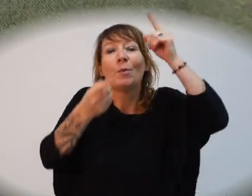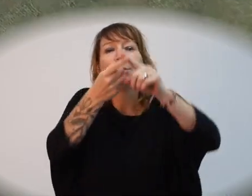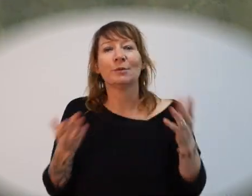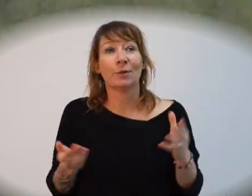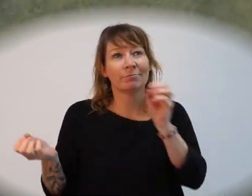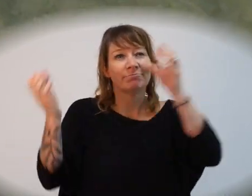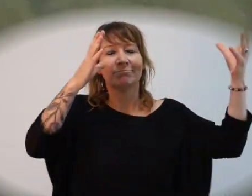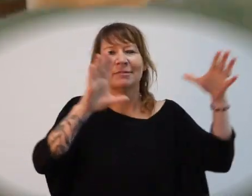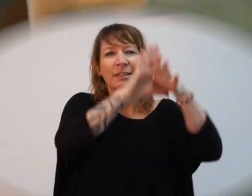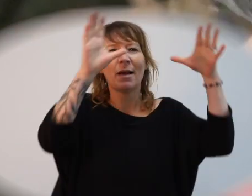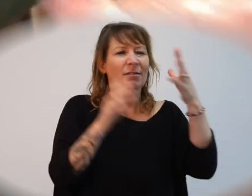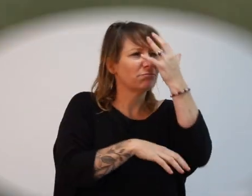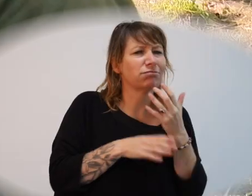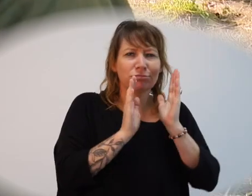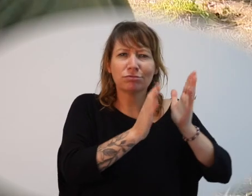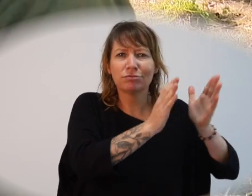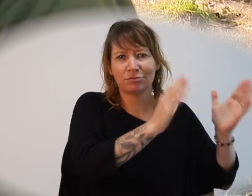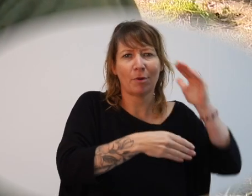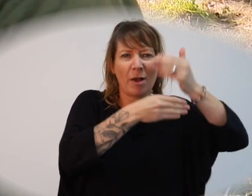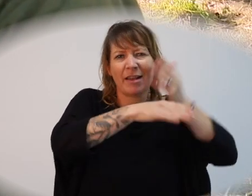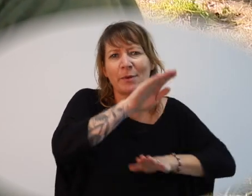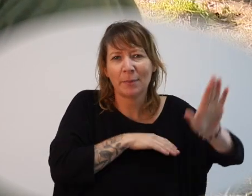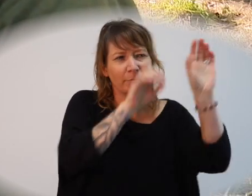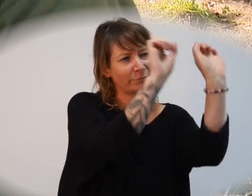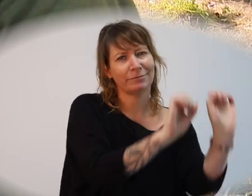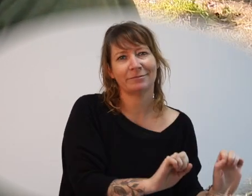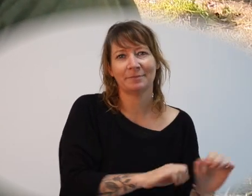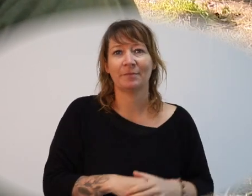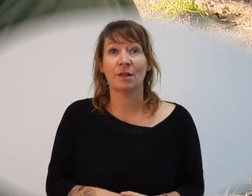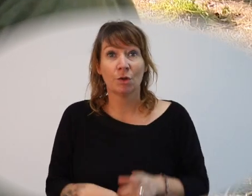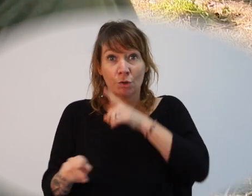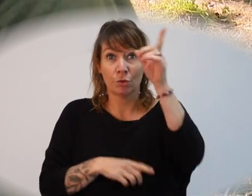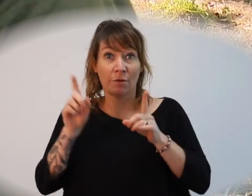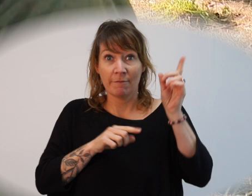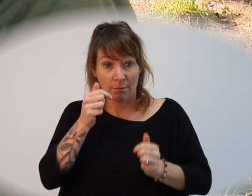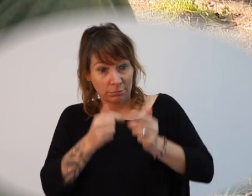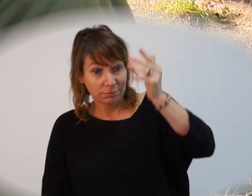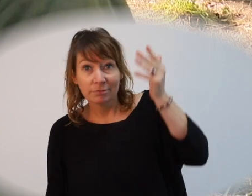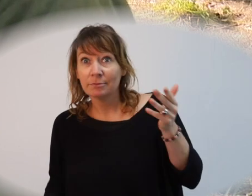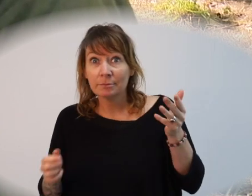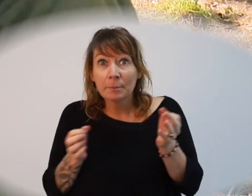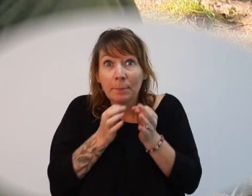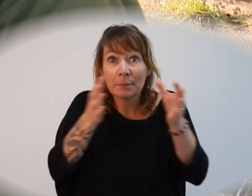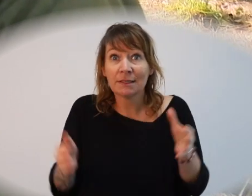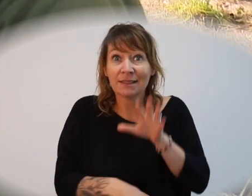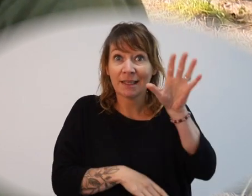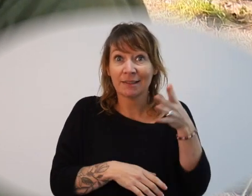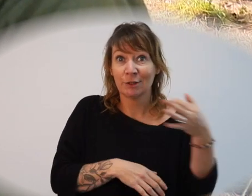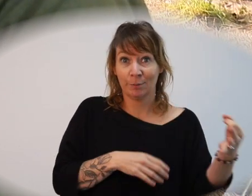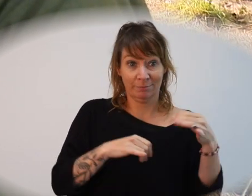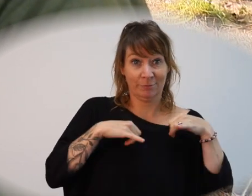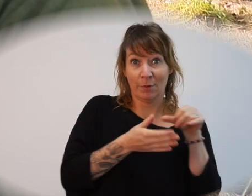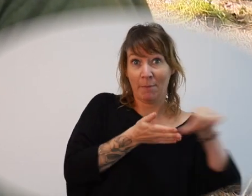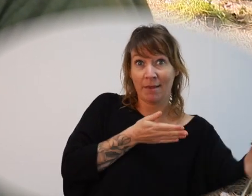du Moyen-Âge. Il y avait tellement de fêtes que les jours fériés étaient aussi nombreux, l'équivalent de nos 5 semaines de congés